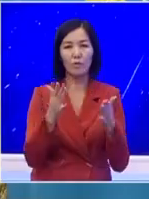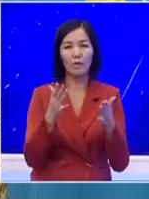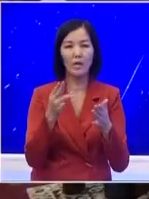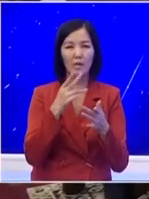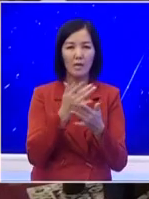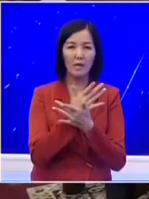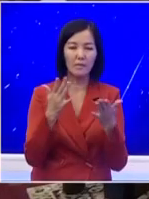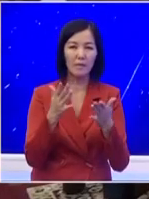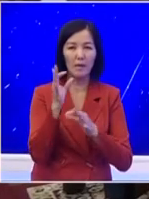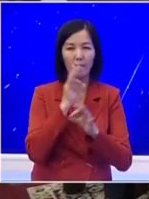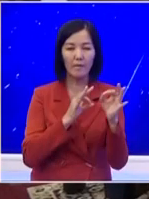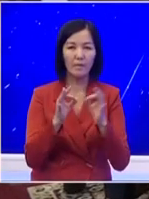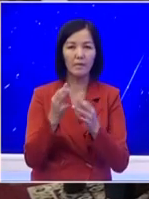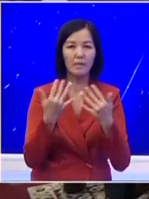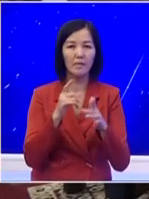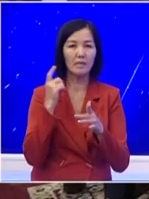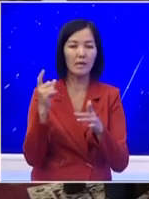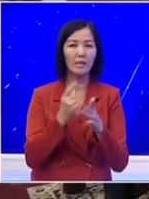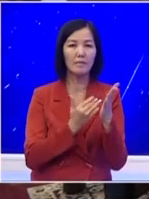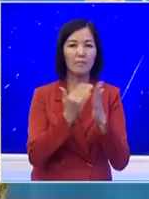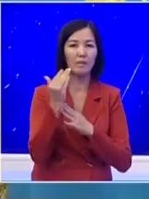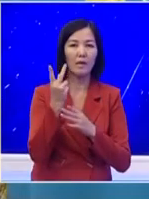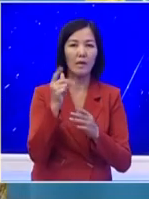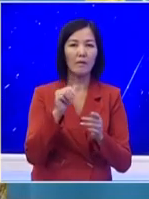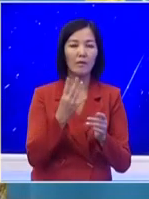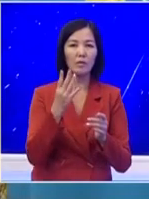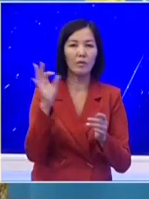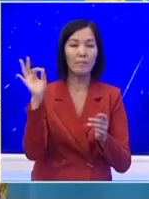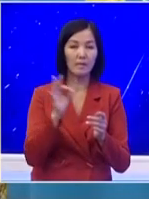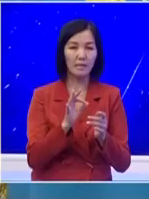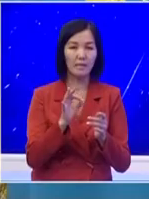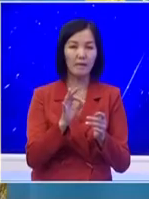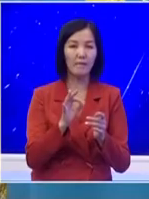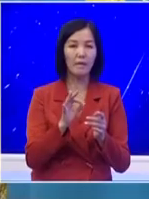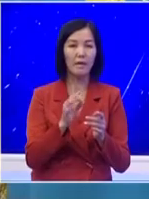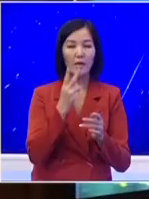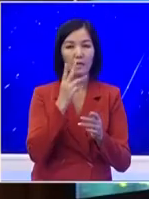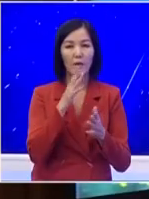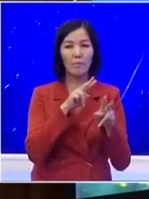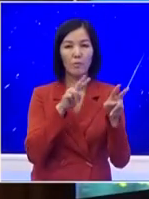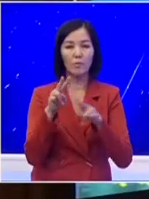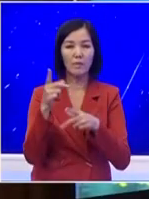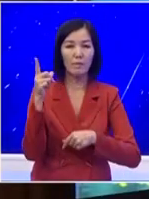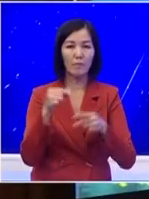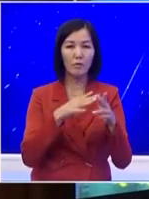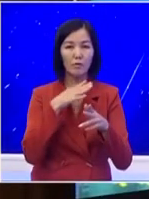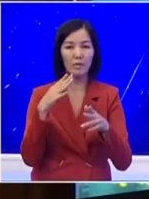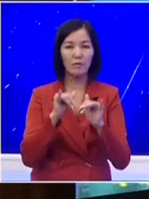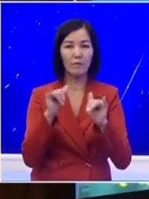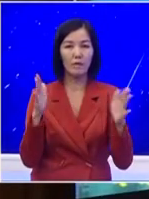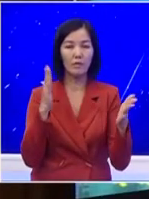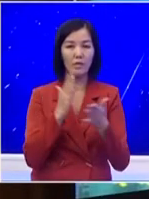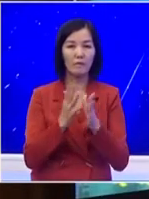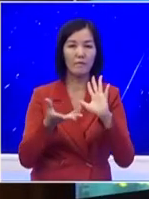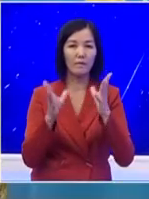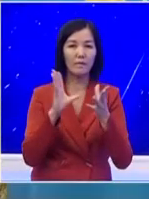и фармацевтики. В сельском хозяйстве рост составил 2,4%. Наблюдается увеличение молочных и мясных изделий. Всего